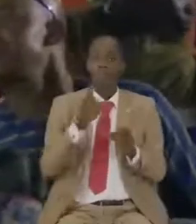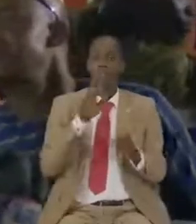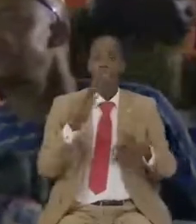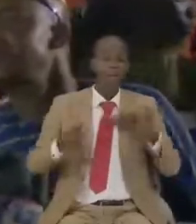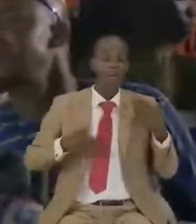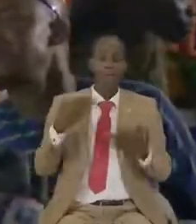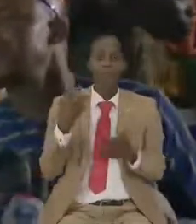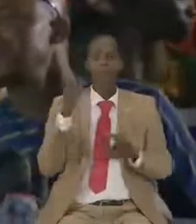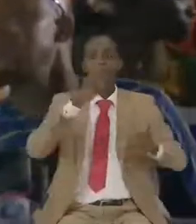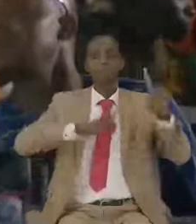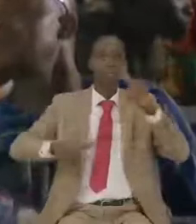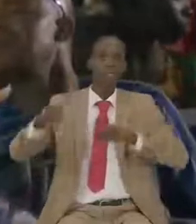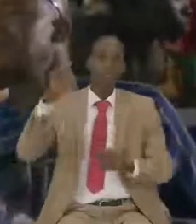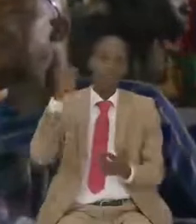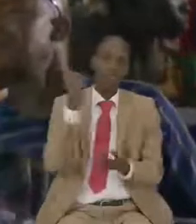Amen.